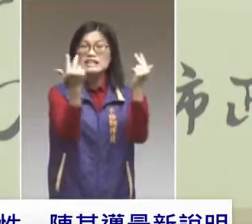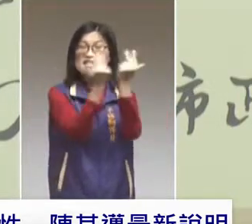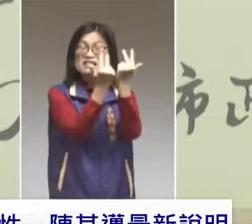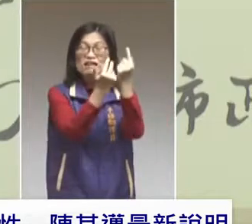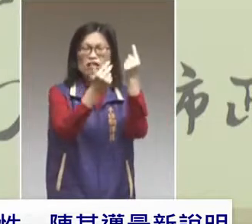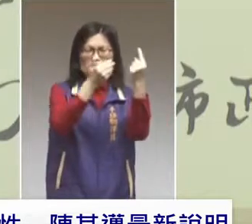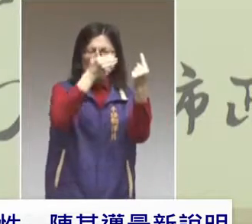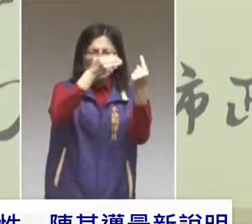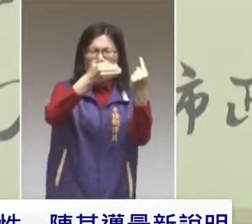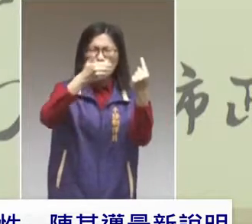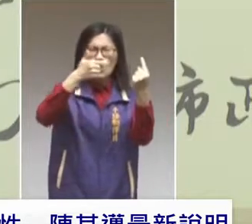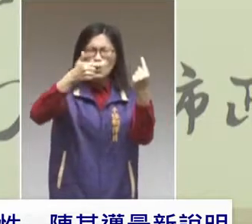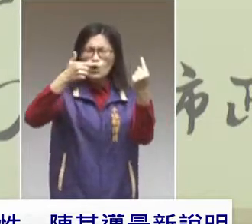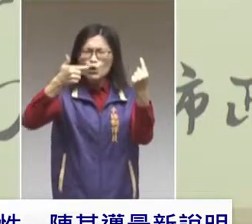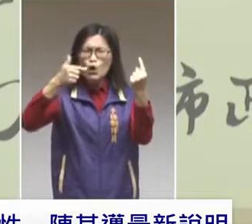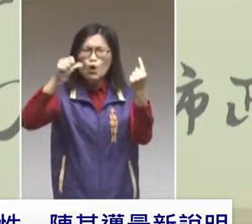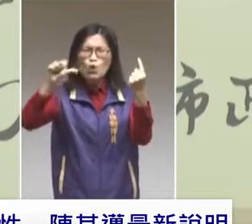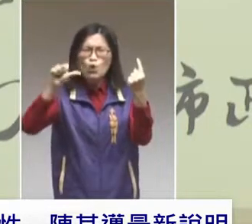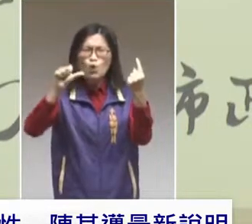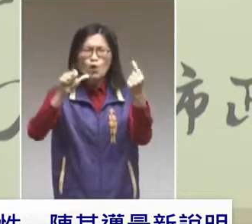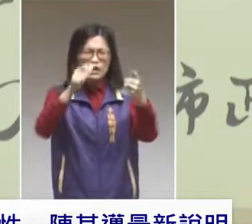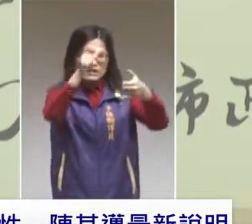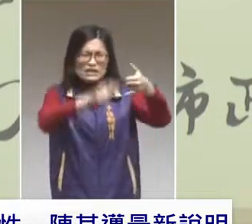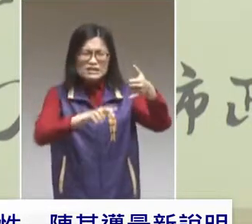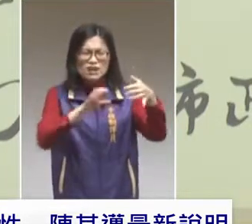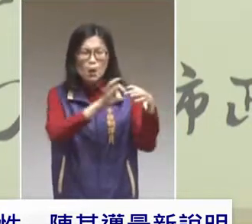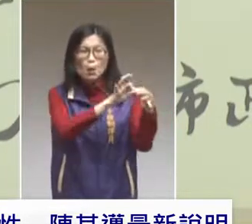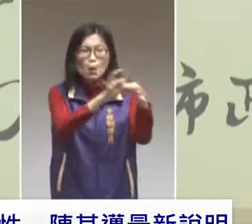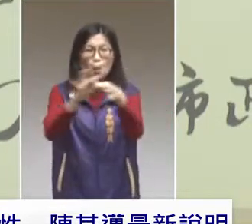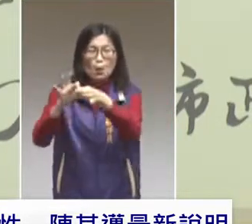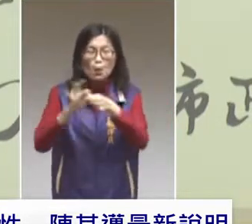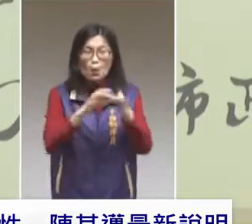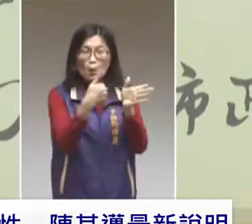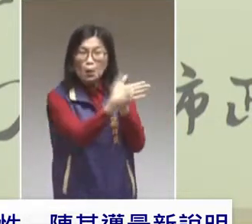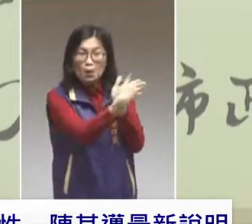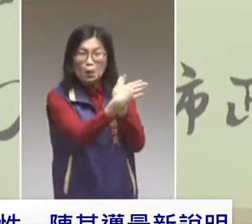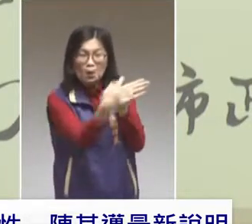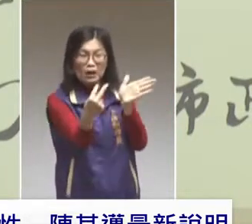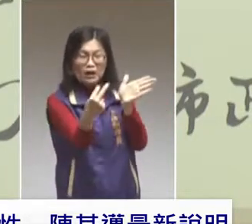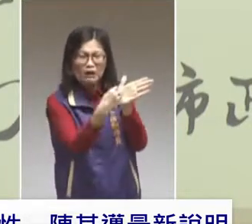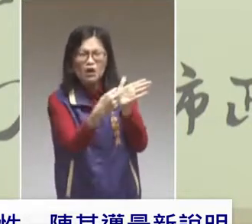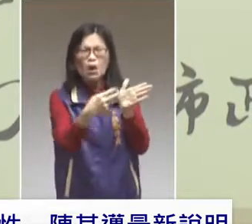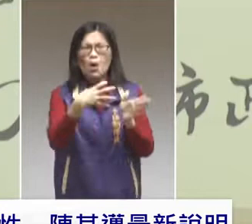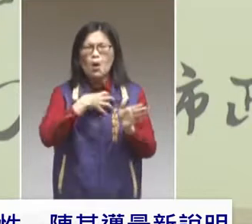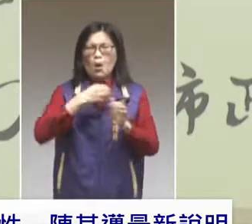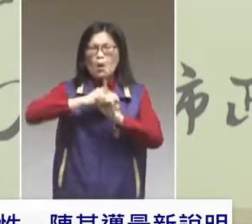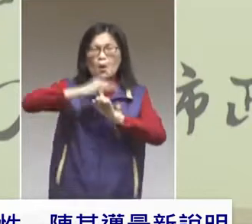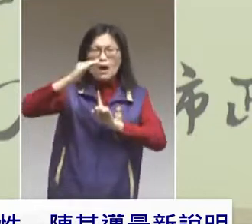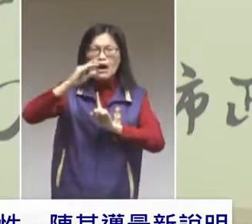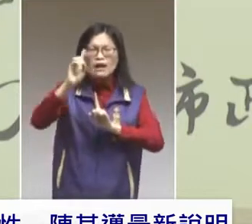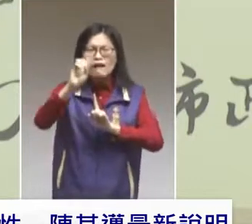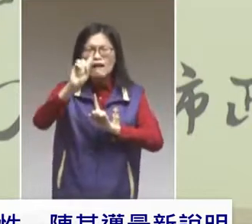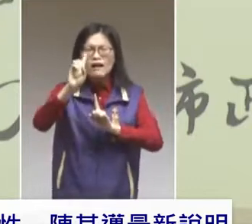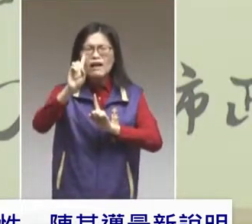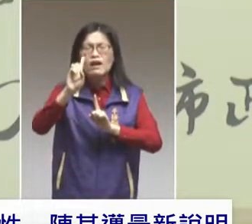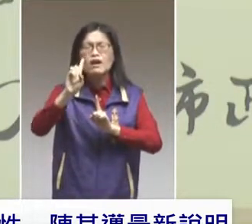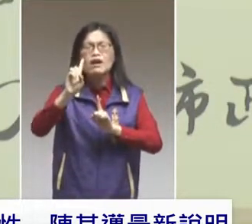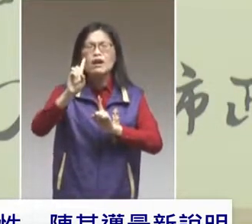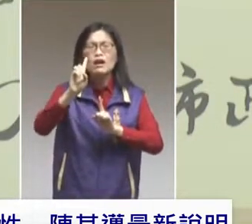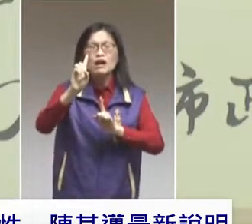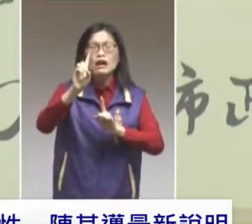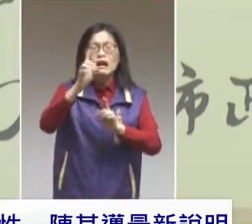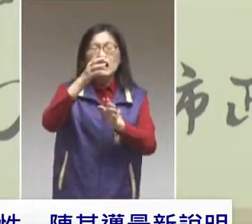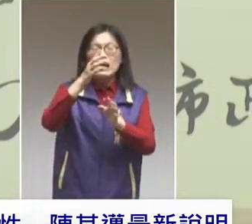是说，从新北的19665的这个个案的关联图来看，那其